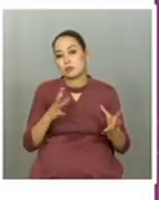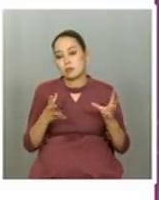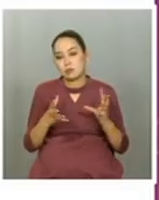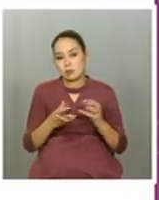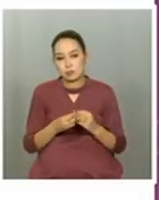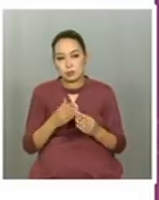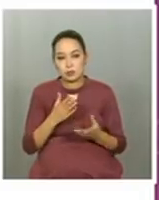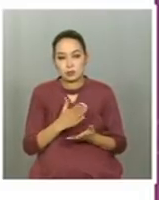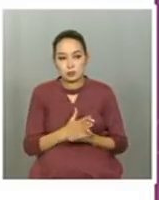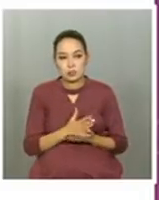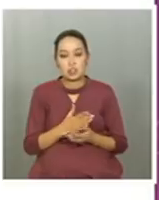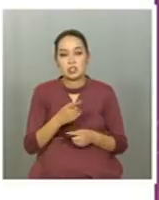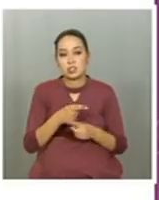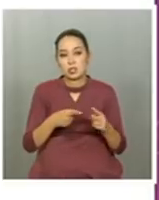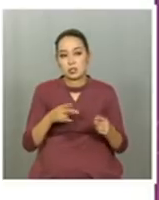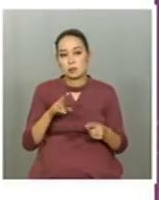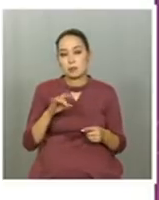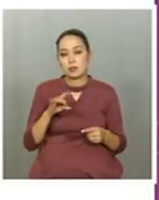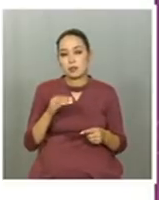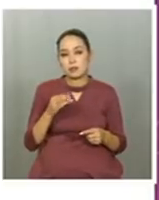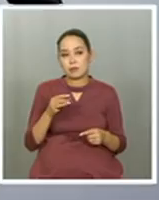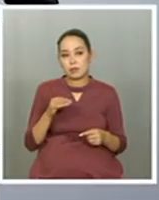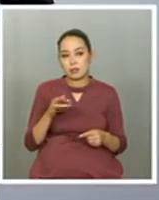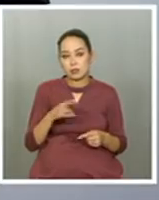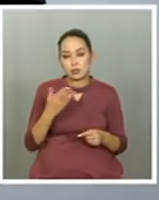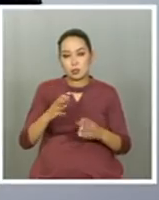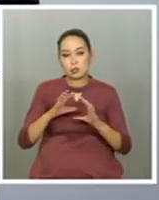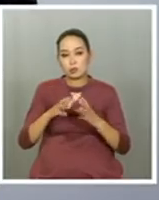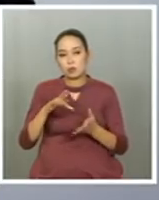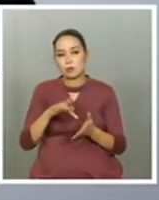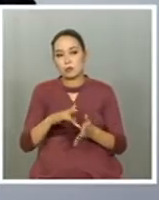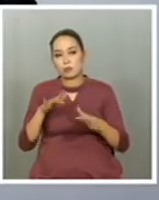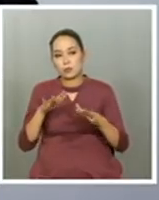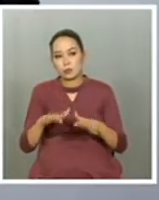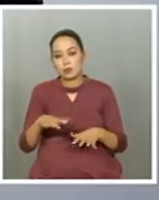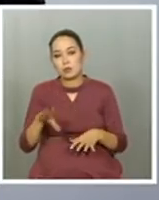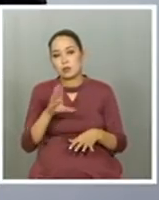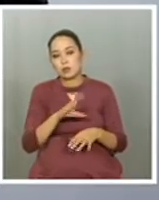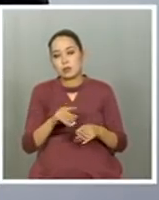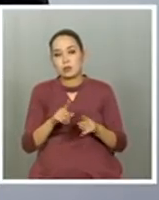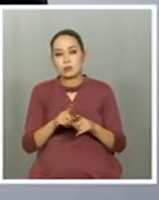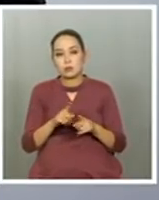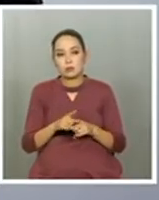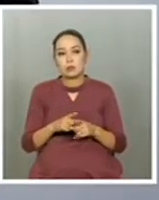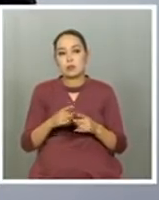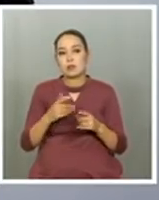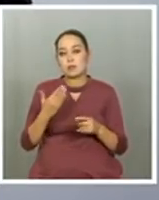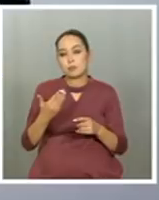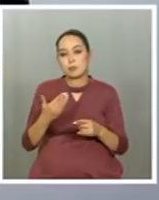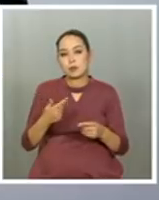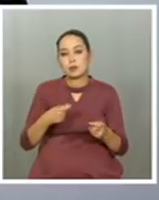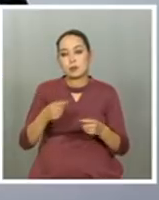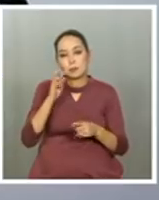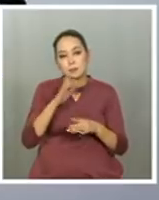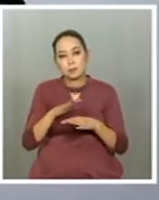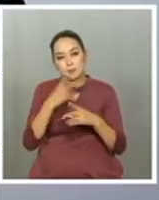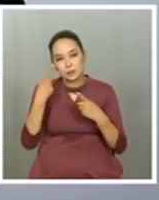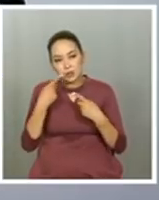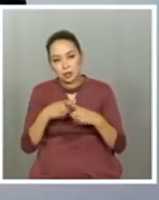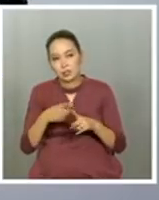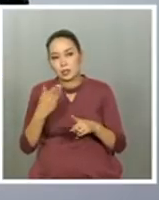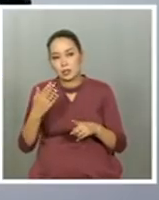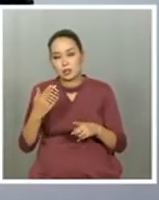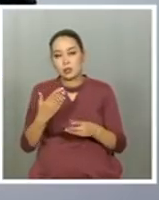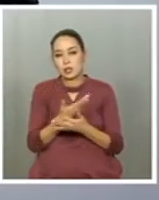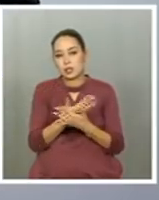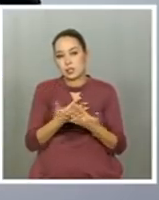Ал жартылай периферияда біз сол ғаламдық орталыққа біршама тәуелді мемлекеттер, яғни техника мен технологияның кейбір түрлерін